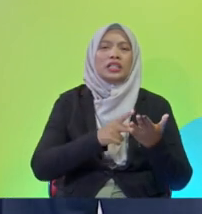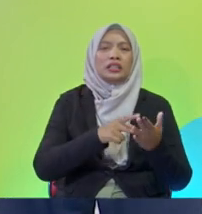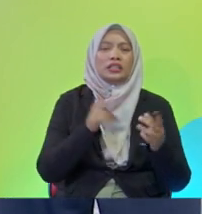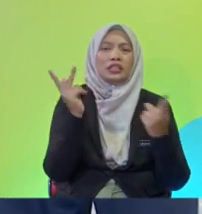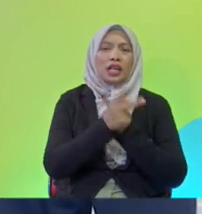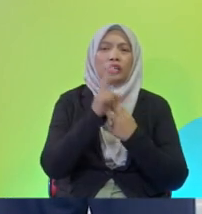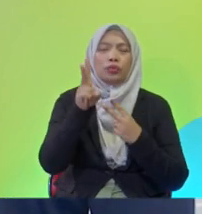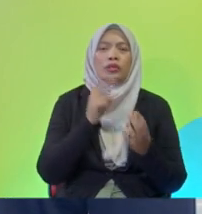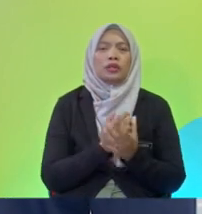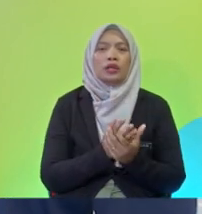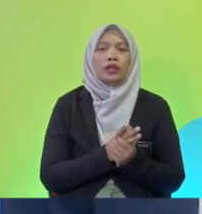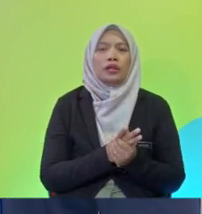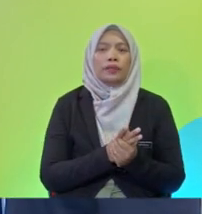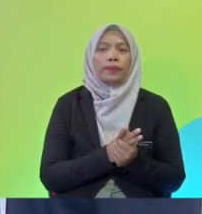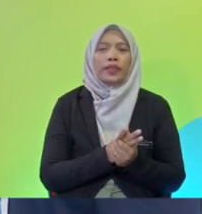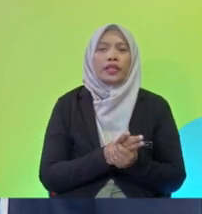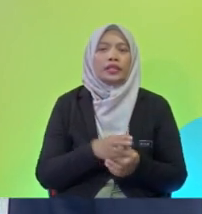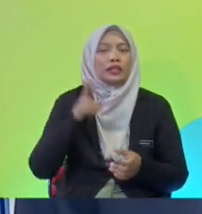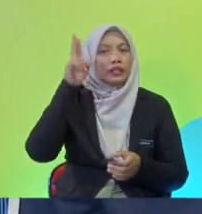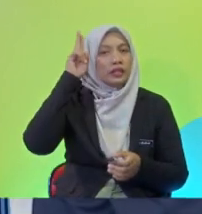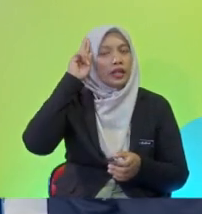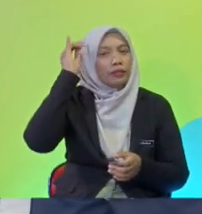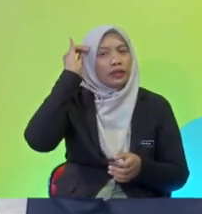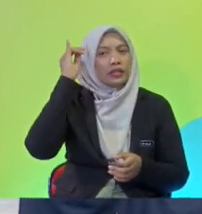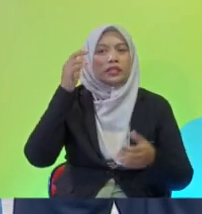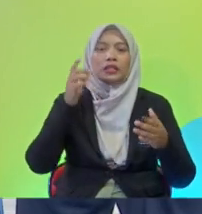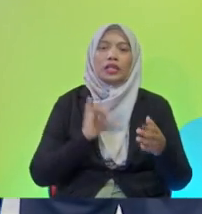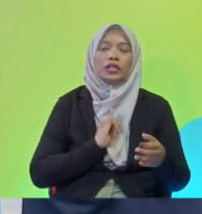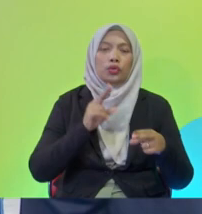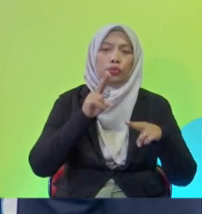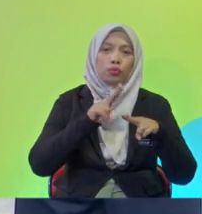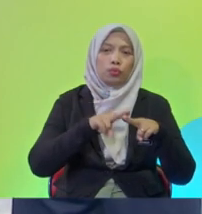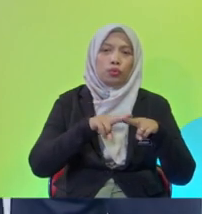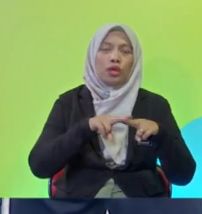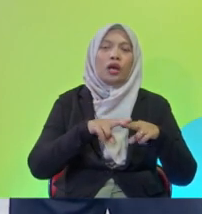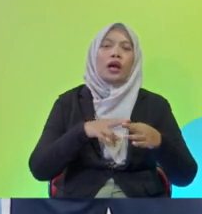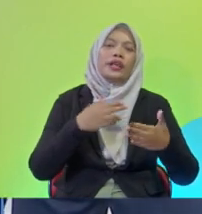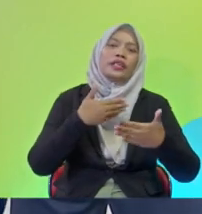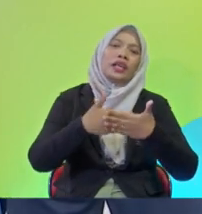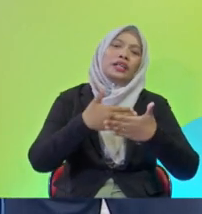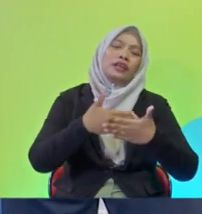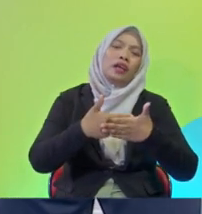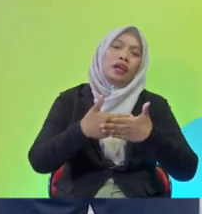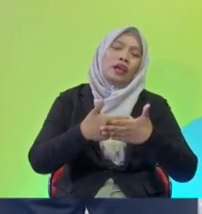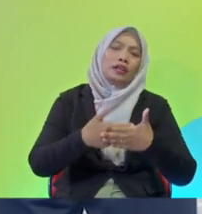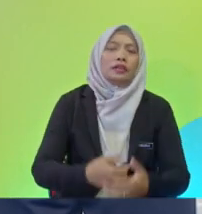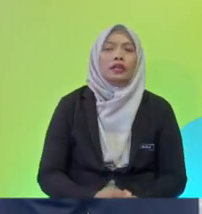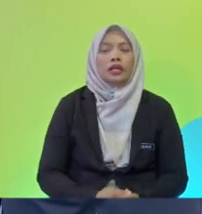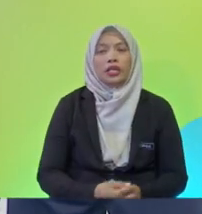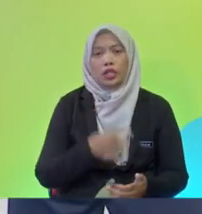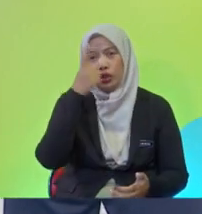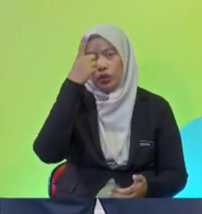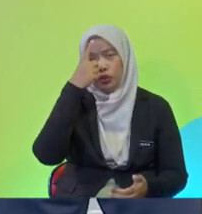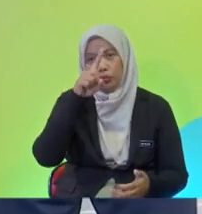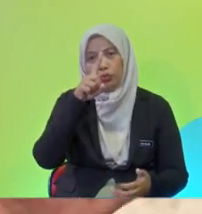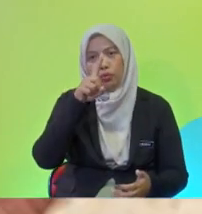tadi pihak lawan baling, kumpulan B baling kena kepada kamu dengan Raimi? Saya duduk dengan kawan saya tadi terlalu rapat juga. Okey, baiklah. Okey, itu